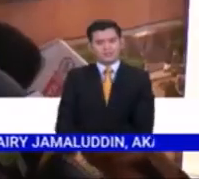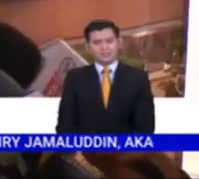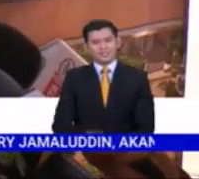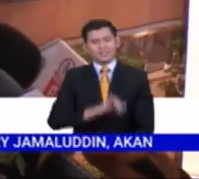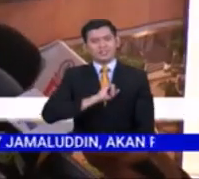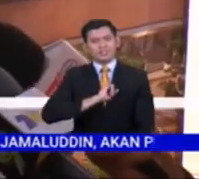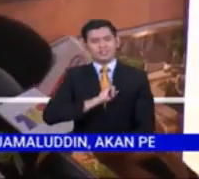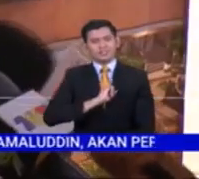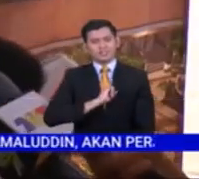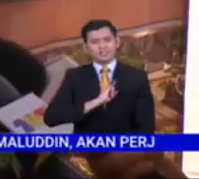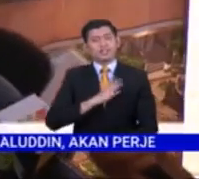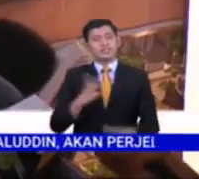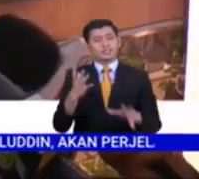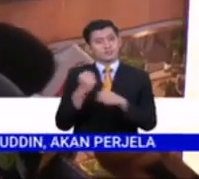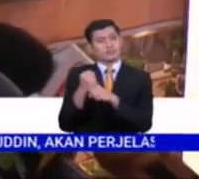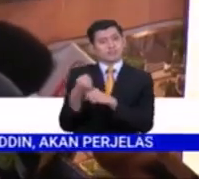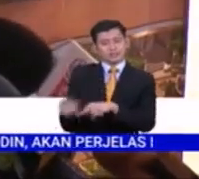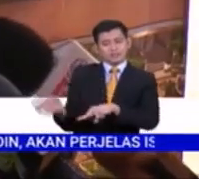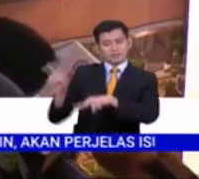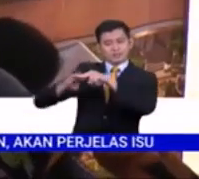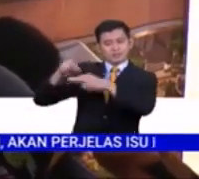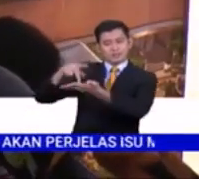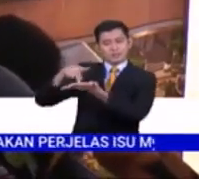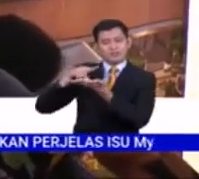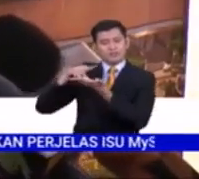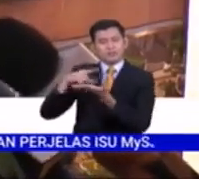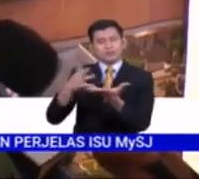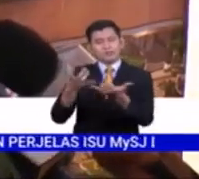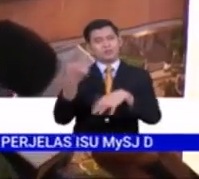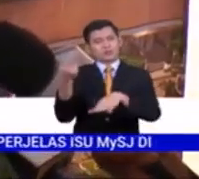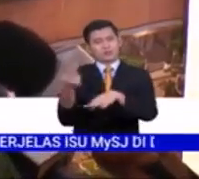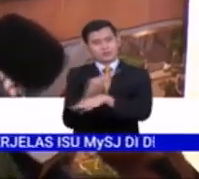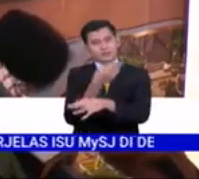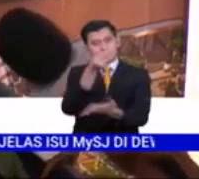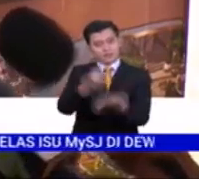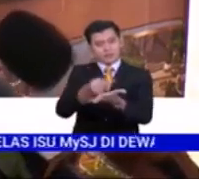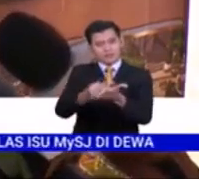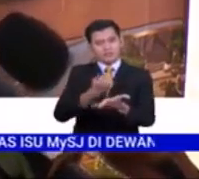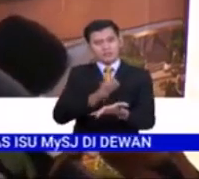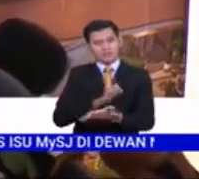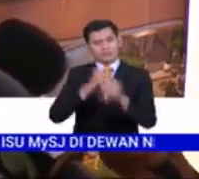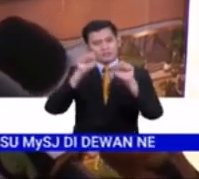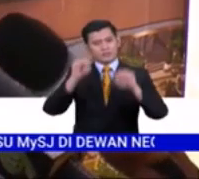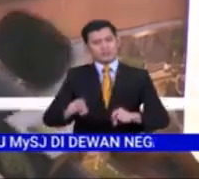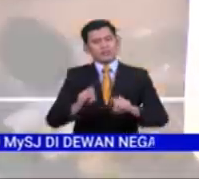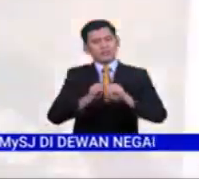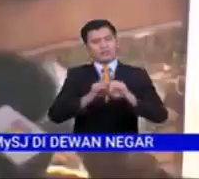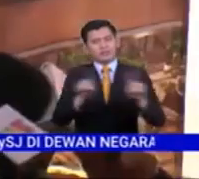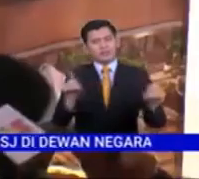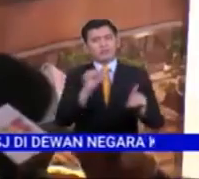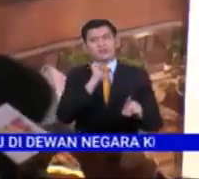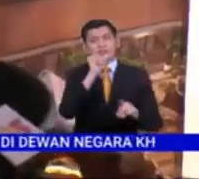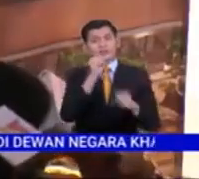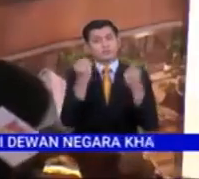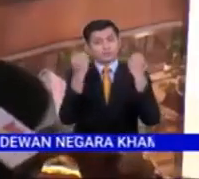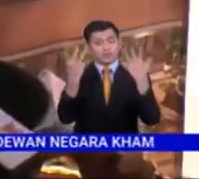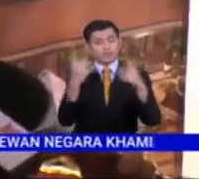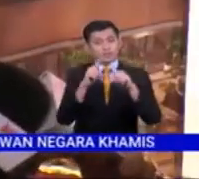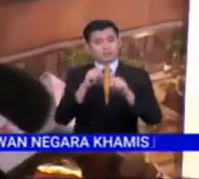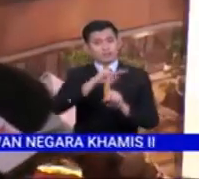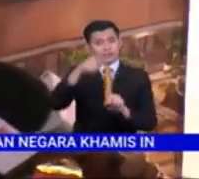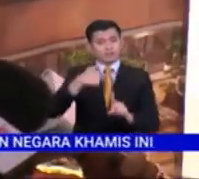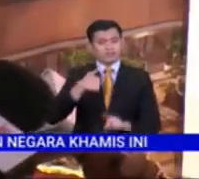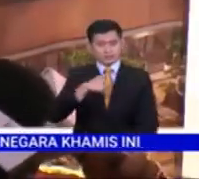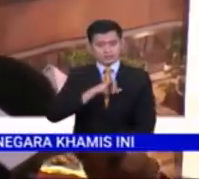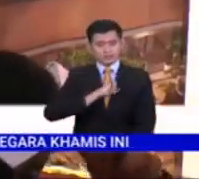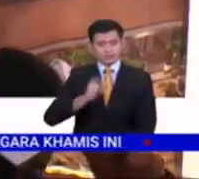Saya dapat tumpang pahala. Nak bagi duit sendiri, bolehlah bagi tapi taklah banyak. Bila saya pergi kuliah ke